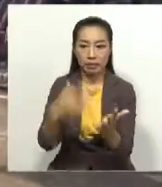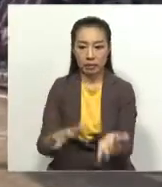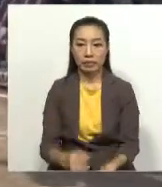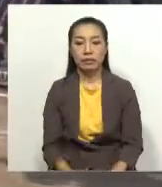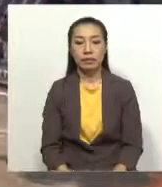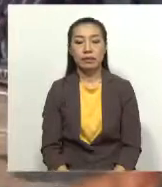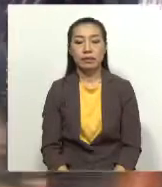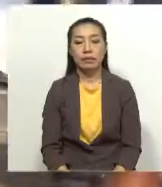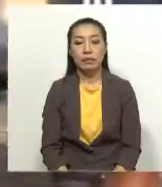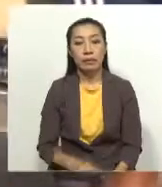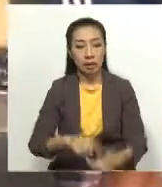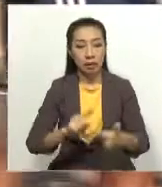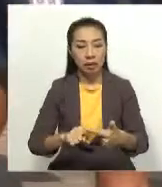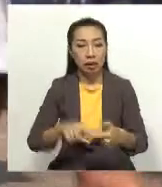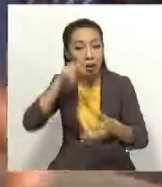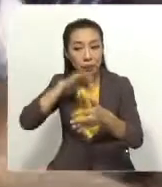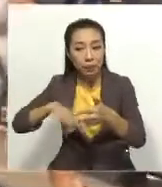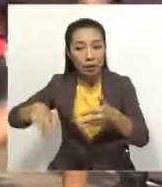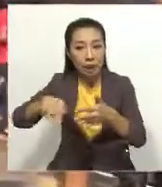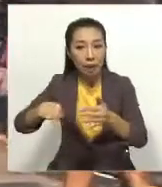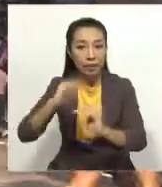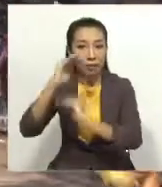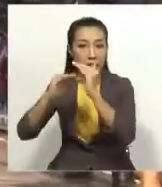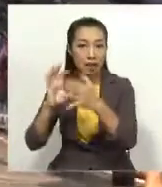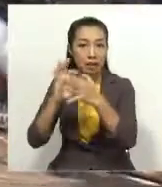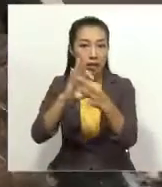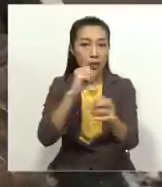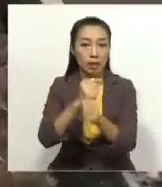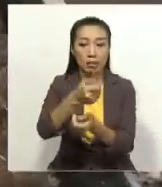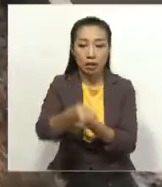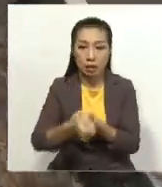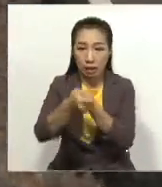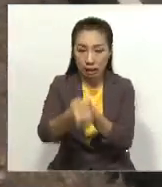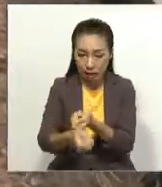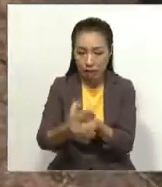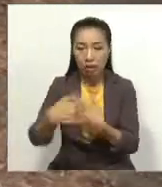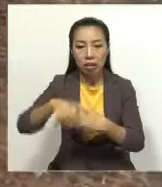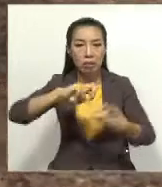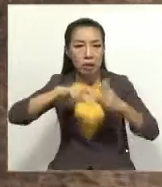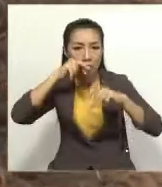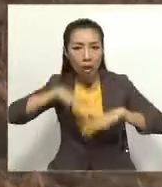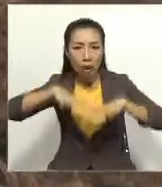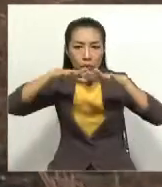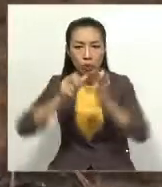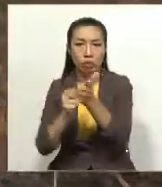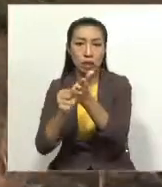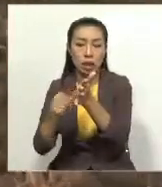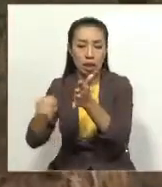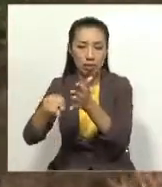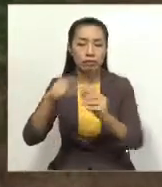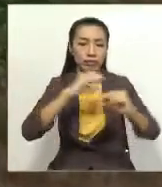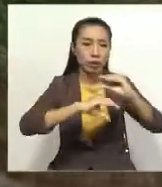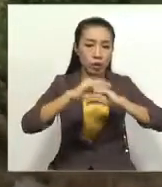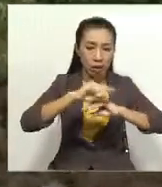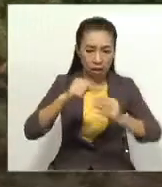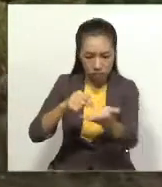ด้านการพัฒนาแหล่งน้ำเพื่อการเกษตรและการแก้ไขปัญหาอุทกภัยขอรับสนับสนุนโครงการการ